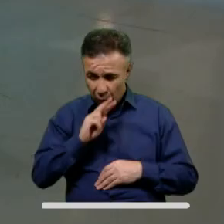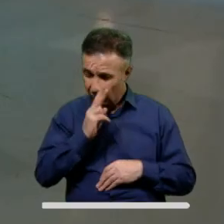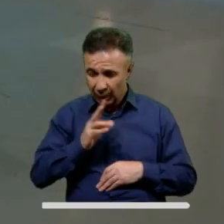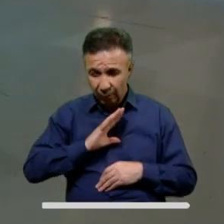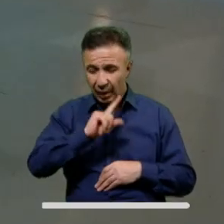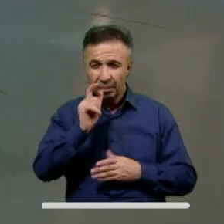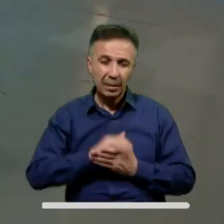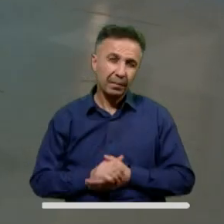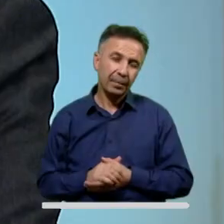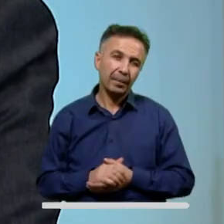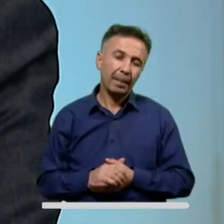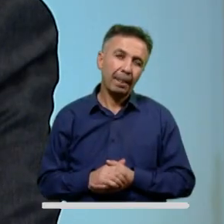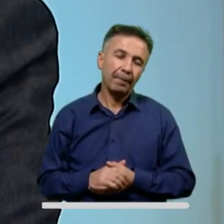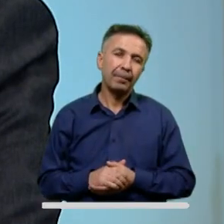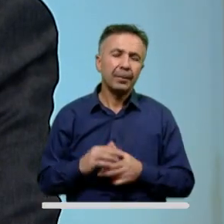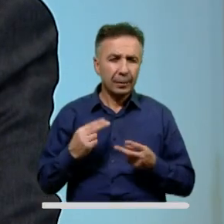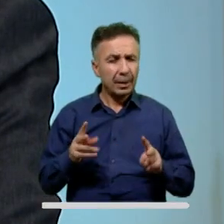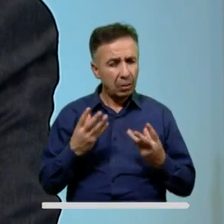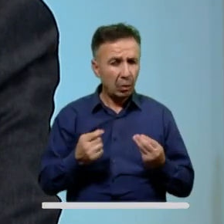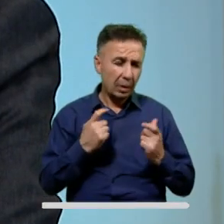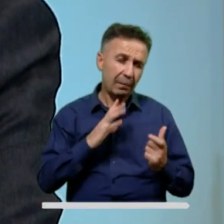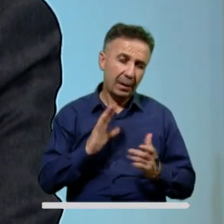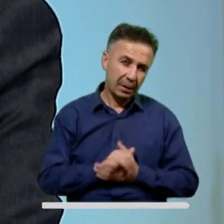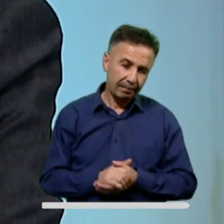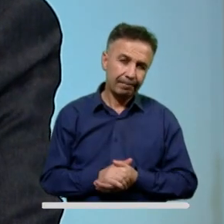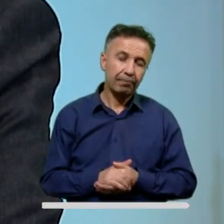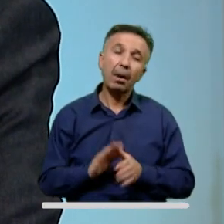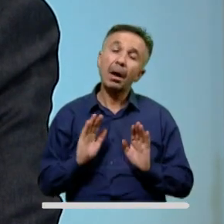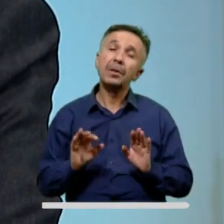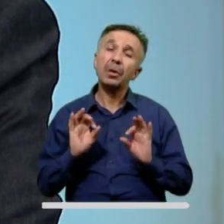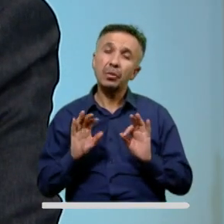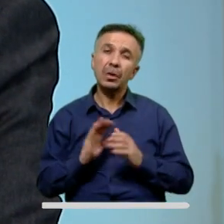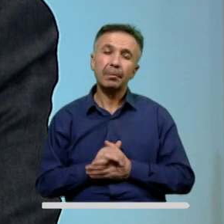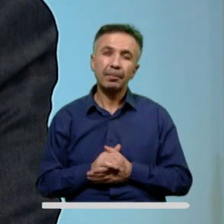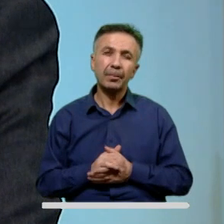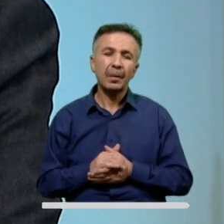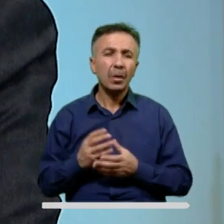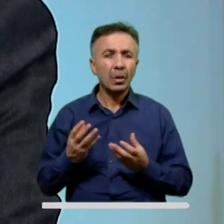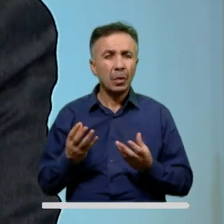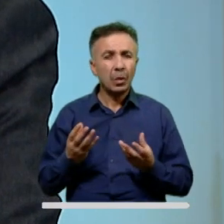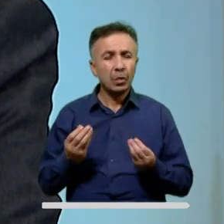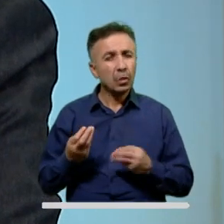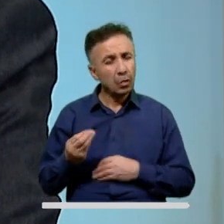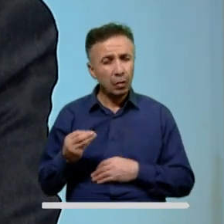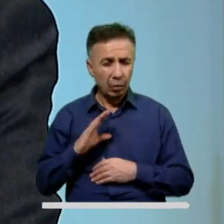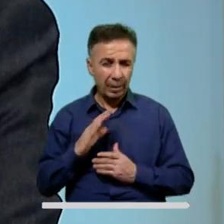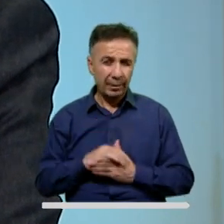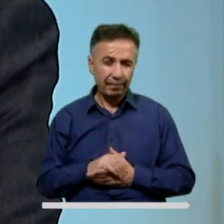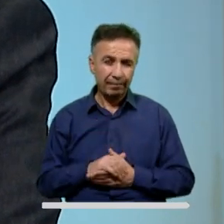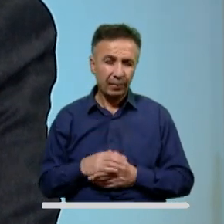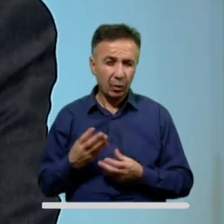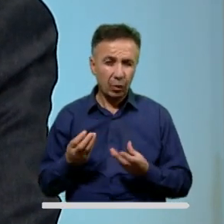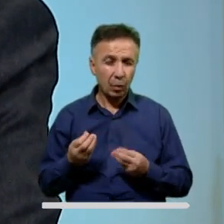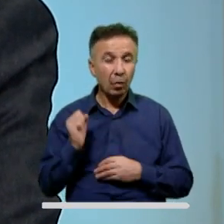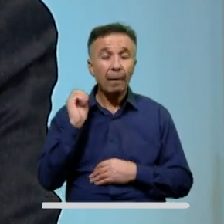bilgi istemiştim. Caiz olduğu durum var. Ancak şöyle, yani çok çok çocuk var. Çok